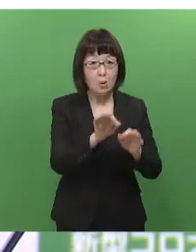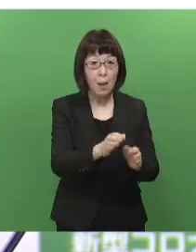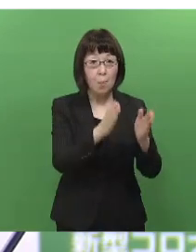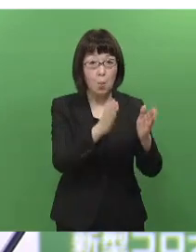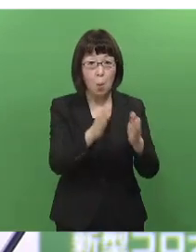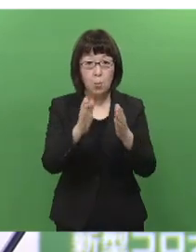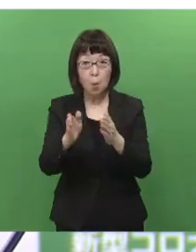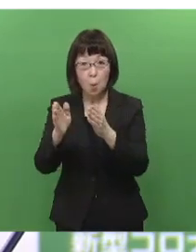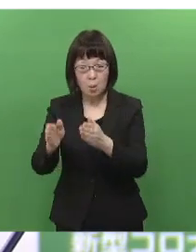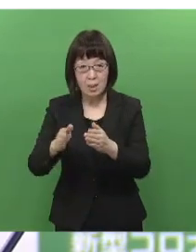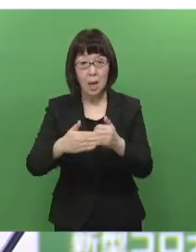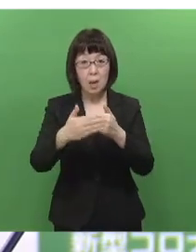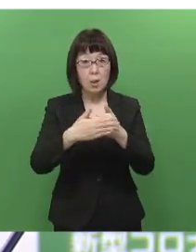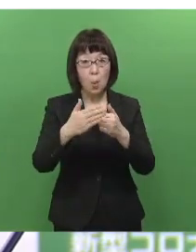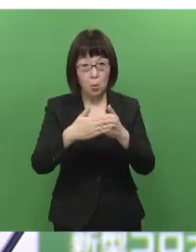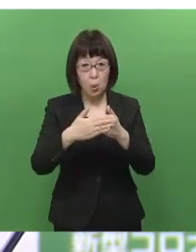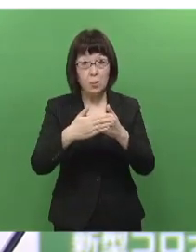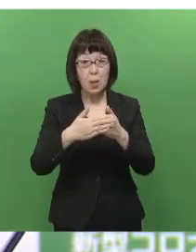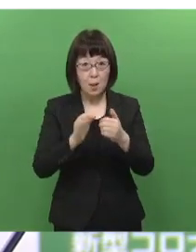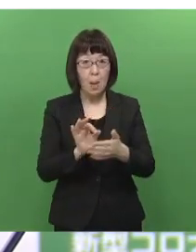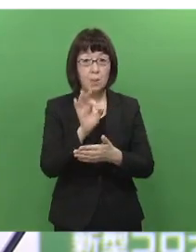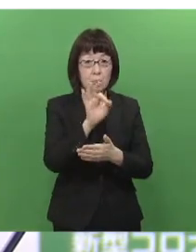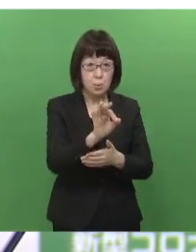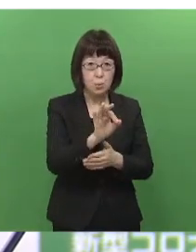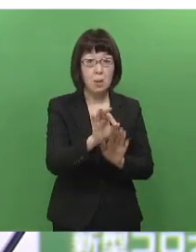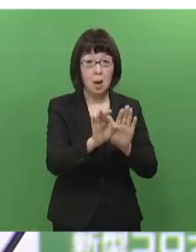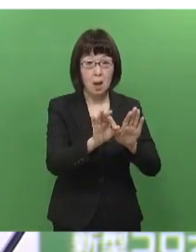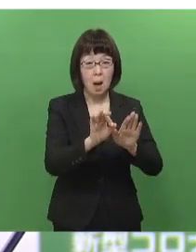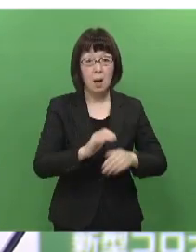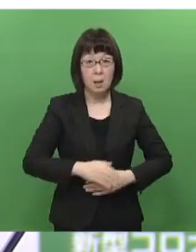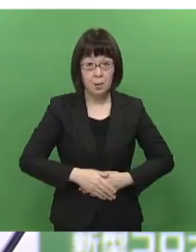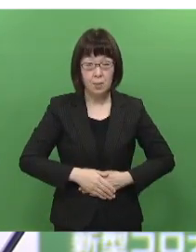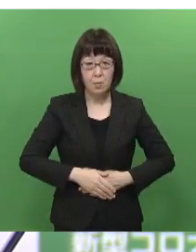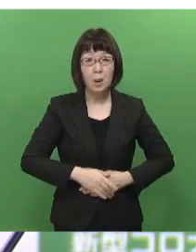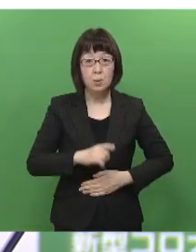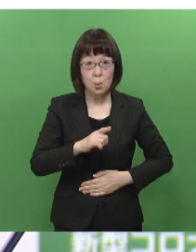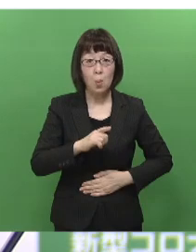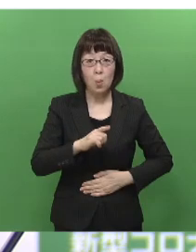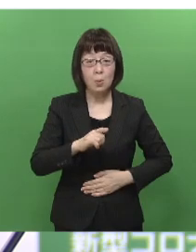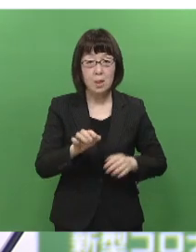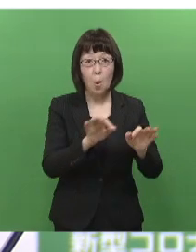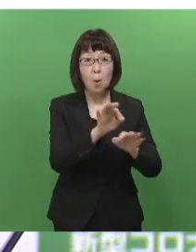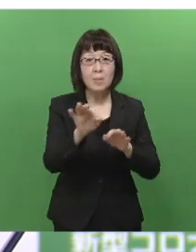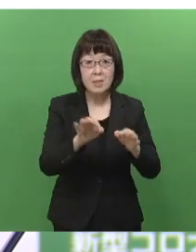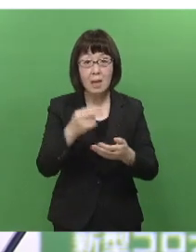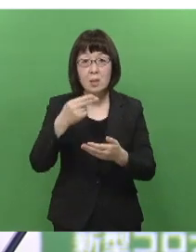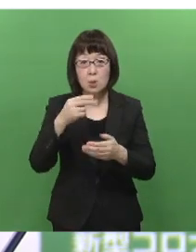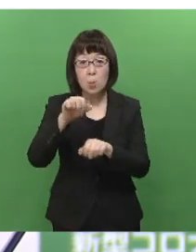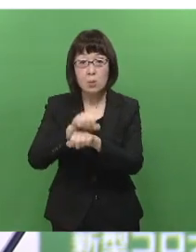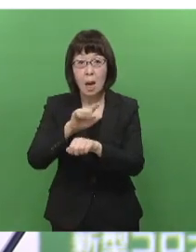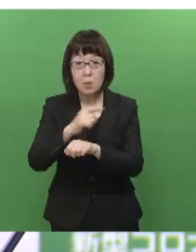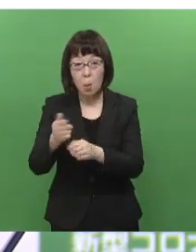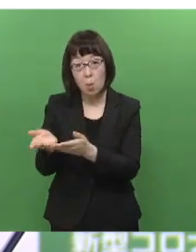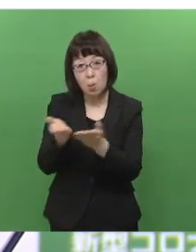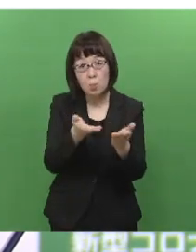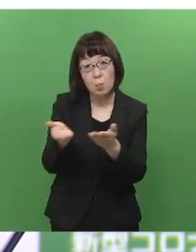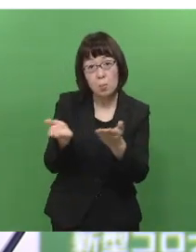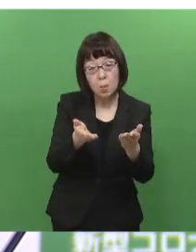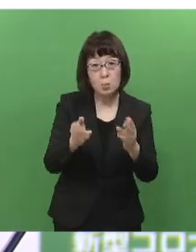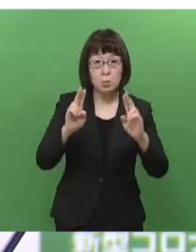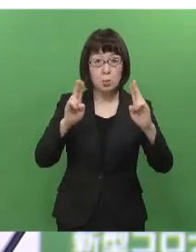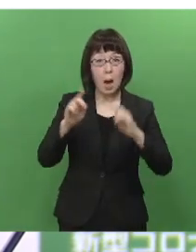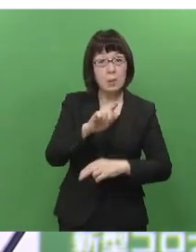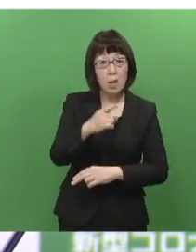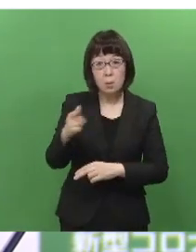を非常に歓迎されている一方でですね、この飲食店へ食材等を納品している業者に対しては、救済策等が